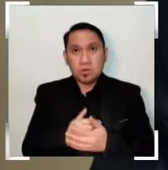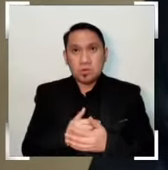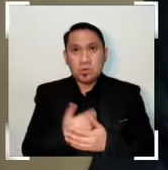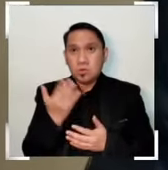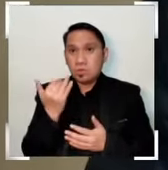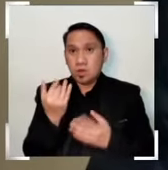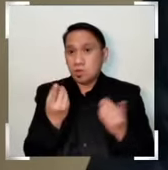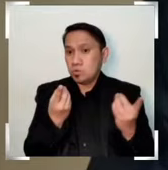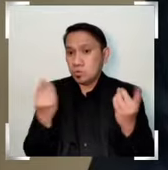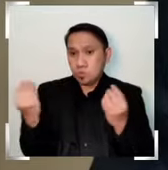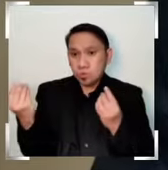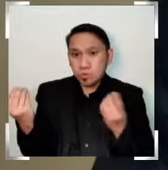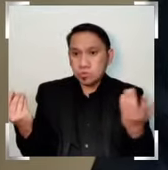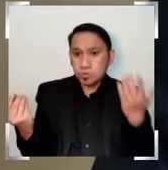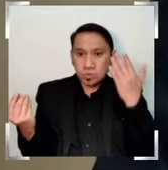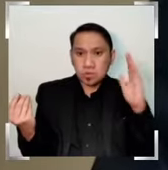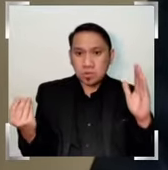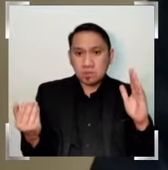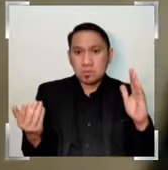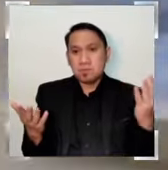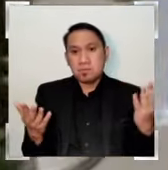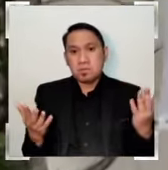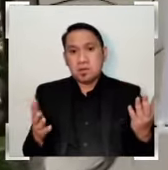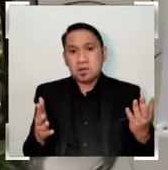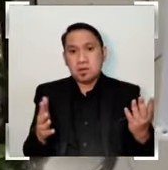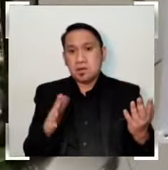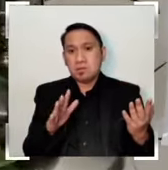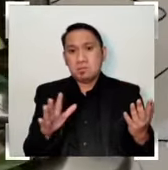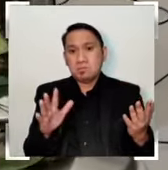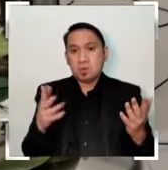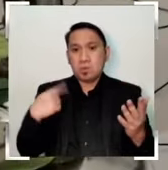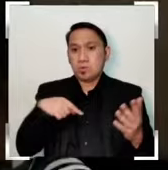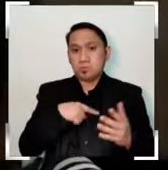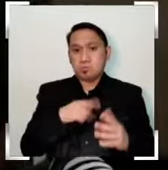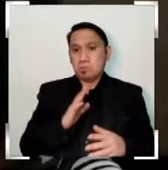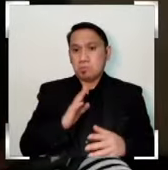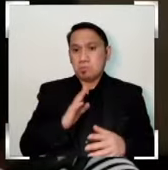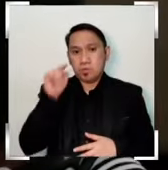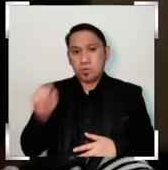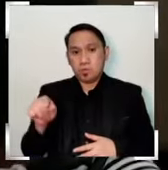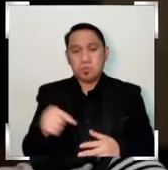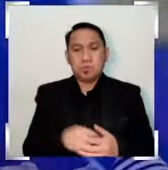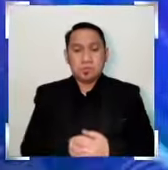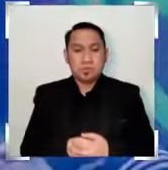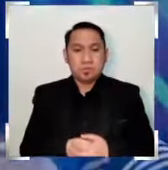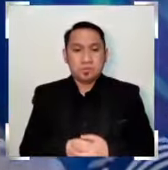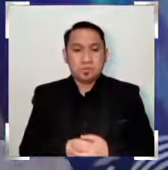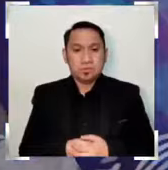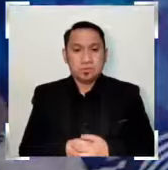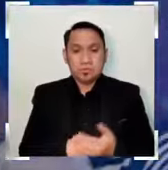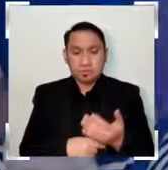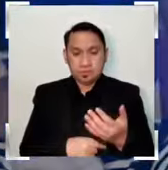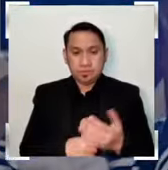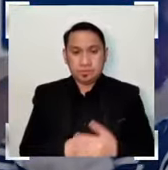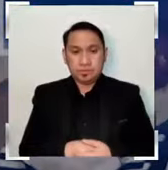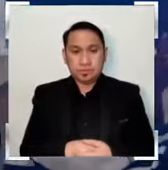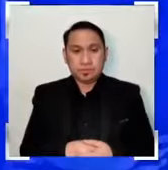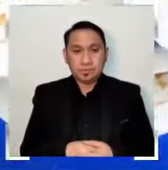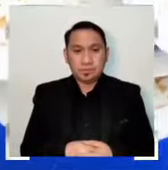na mabait naman yung mga tao sa iyo ron. Para sa GMA Integrated News, Emil Sumangi lang inyo. Saksi.